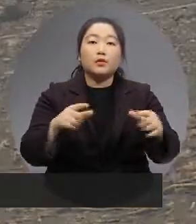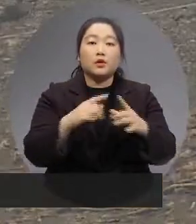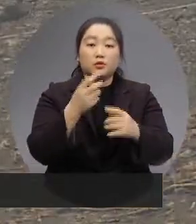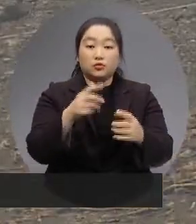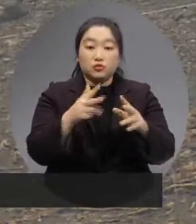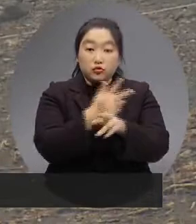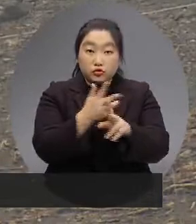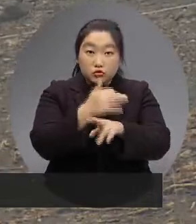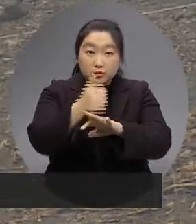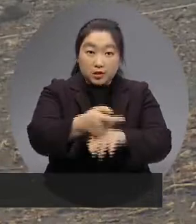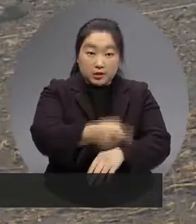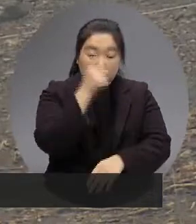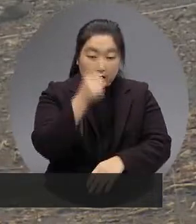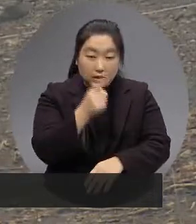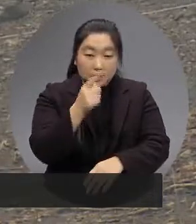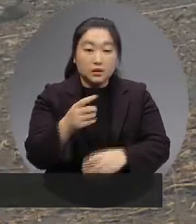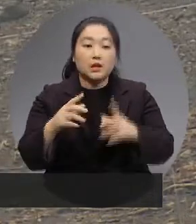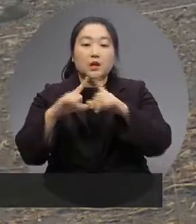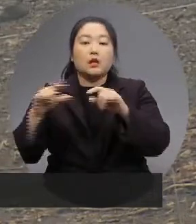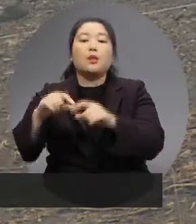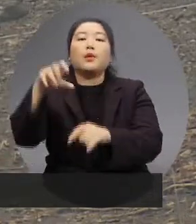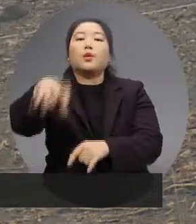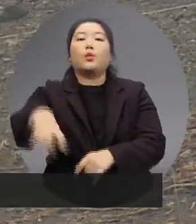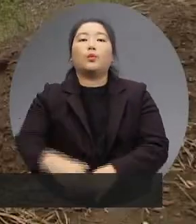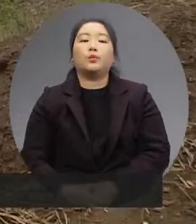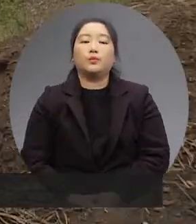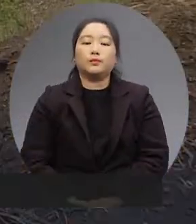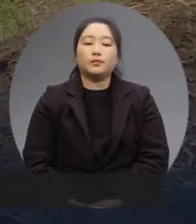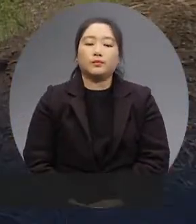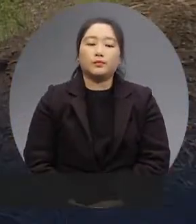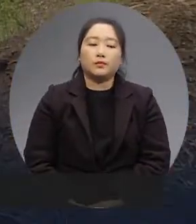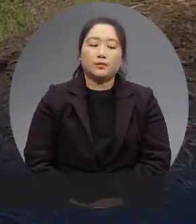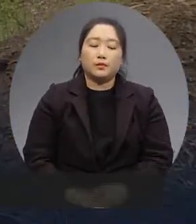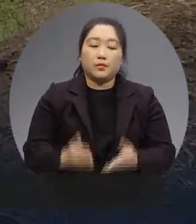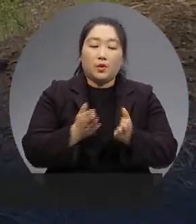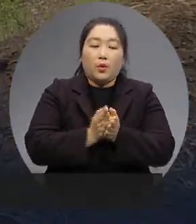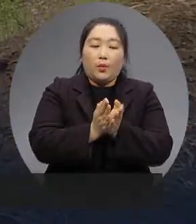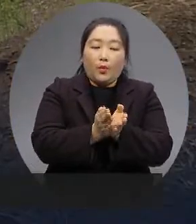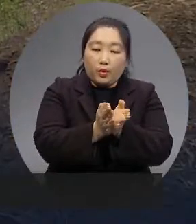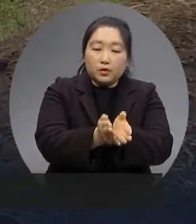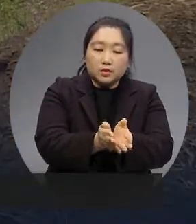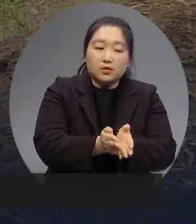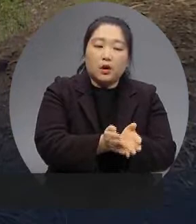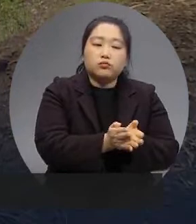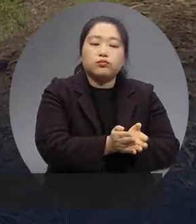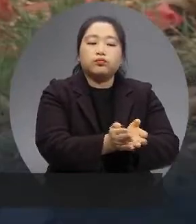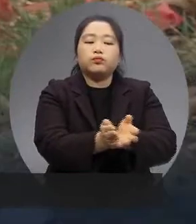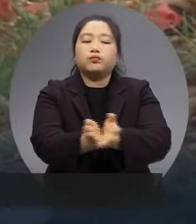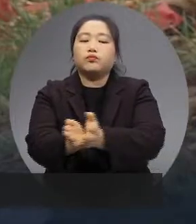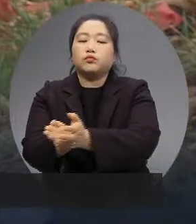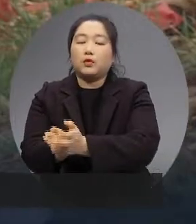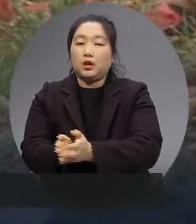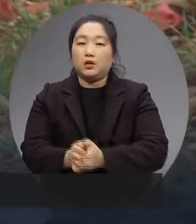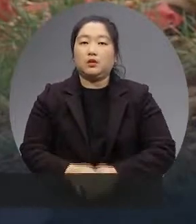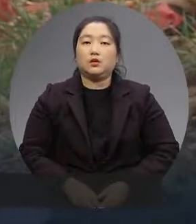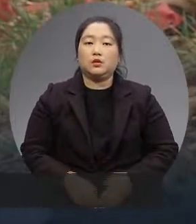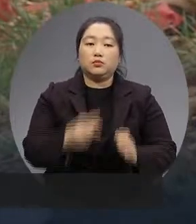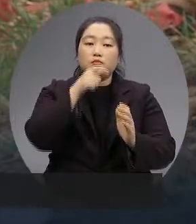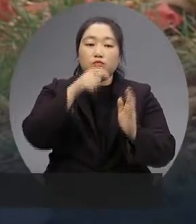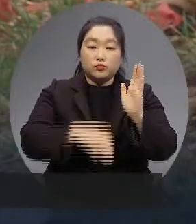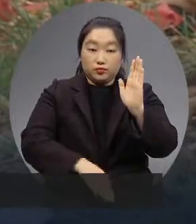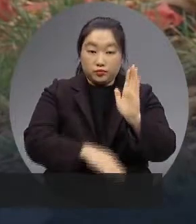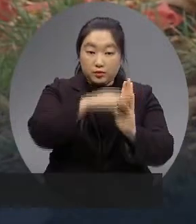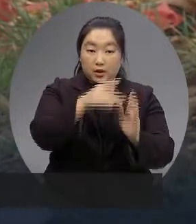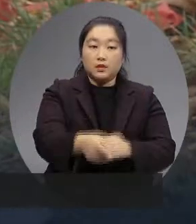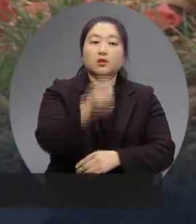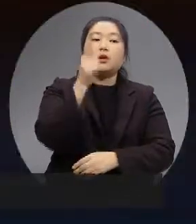낚시하러 외지인들이 많이 오는 곳이었습니다. 보트들을 갖고 와가지고 그걸 타고 나가지. 물이 이만큼 차기 시작하면